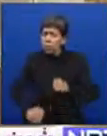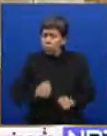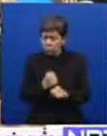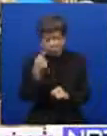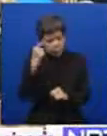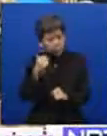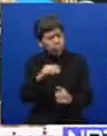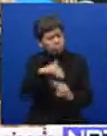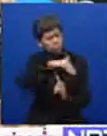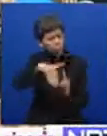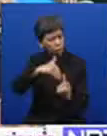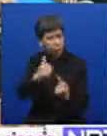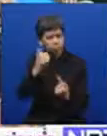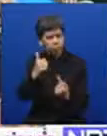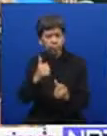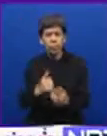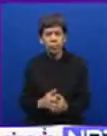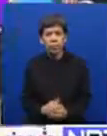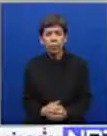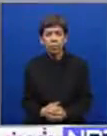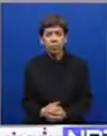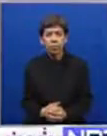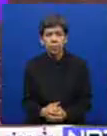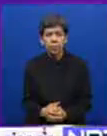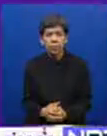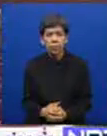ร่วมใจรักสิ่งแวดล้อม